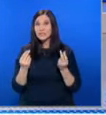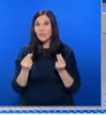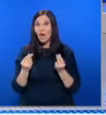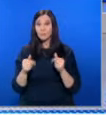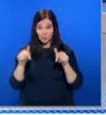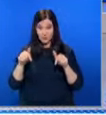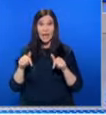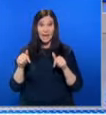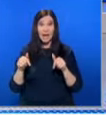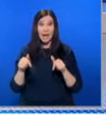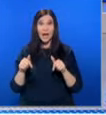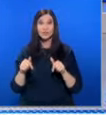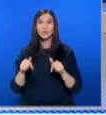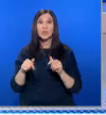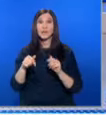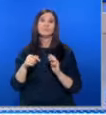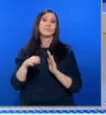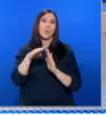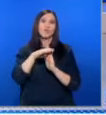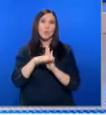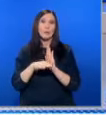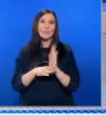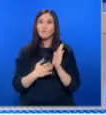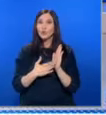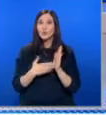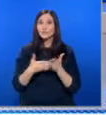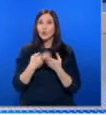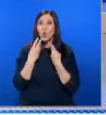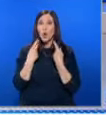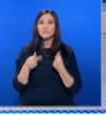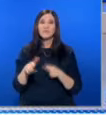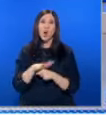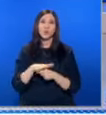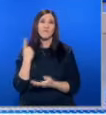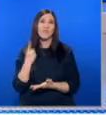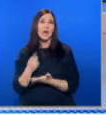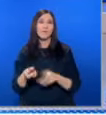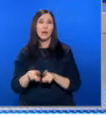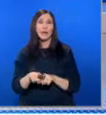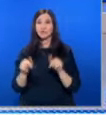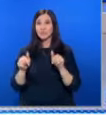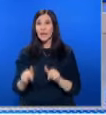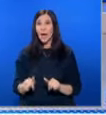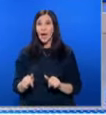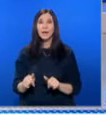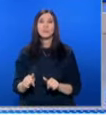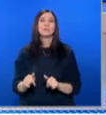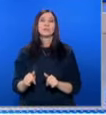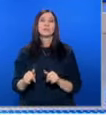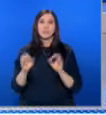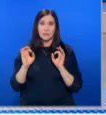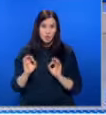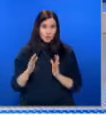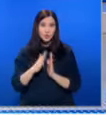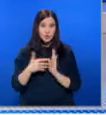цена по сега съществуващите нормативни документи, защото липсва основна наредба, както и че сега съществуващите